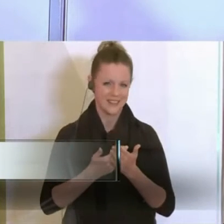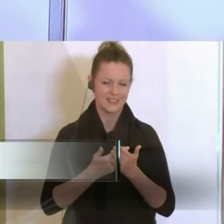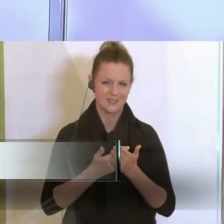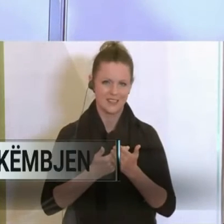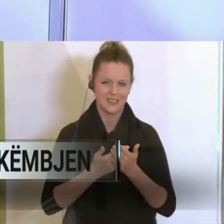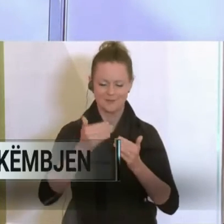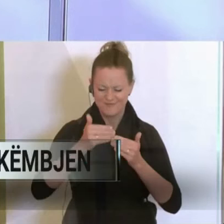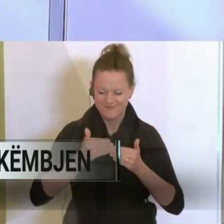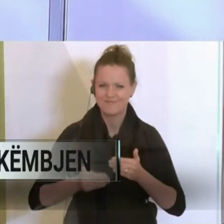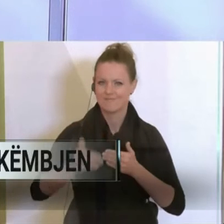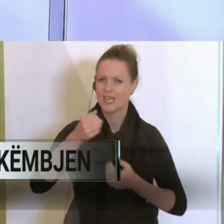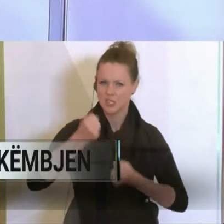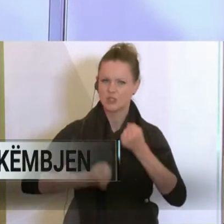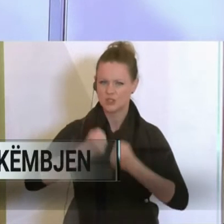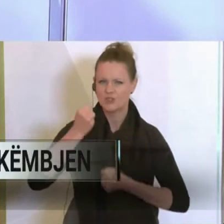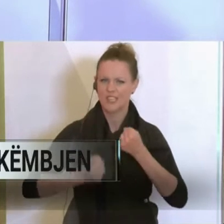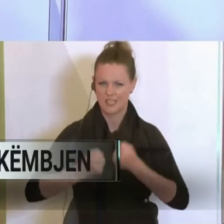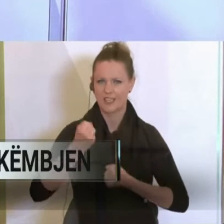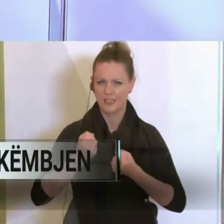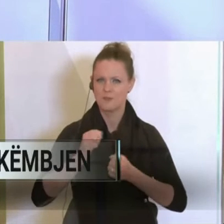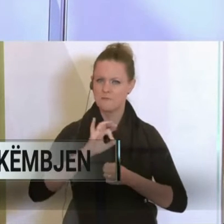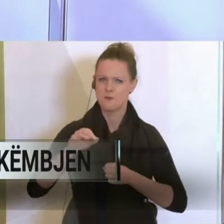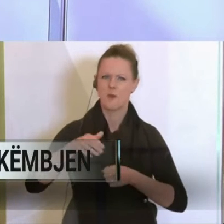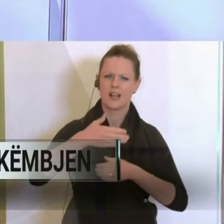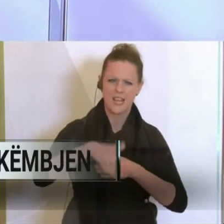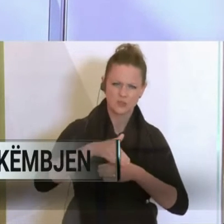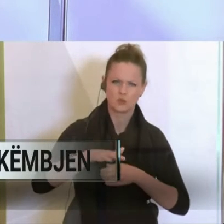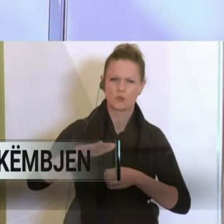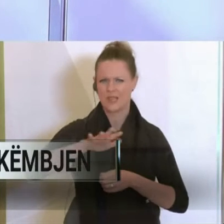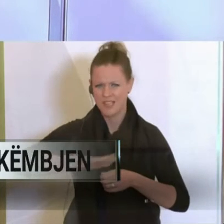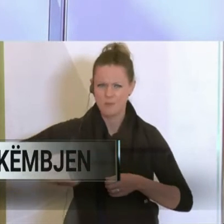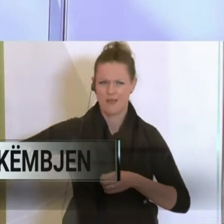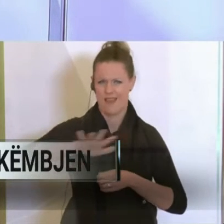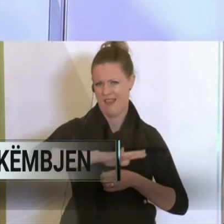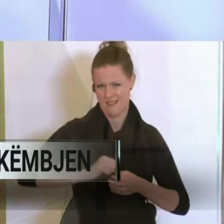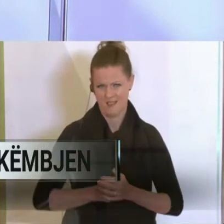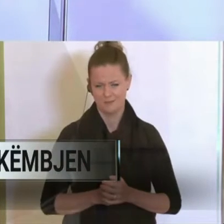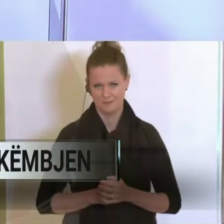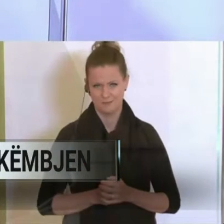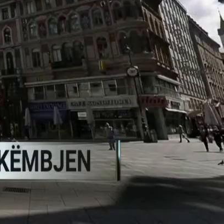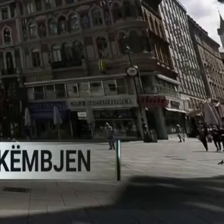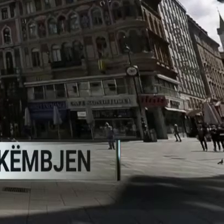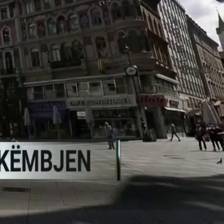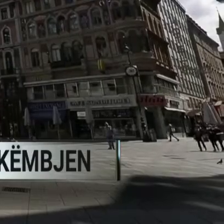lumtur që numri i ulët i infektimeve të reja do të na lejoj të rihapim restorantet në fund të kësaj jave.